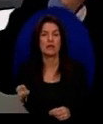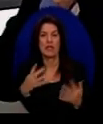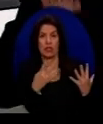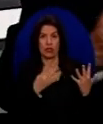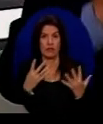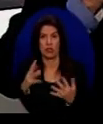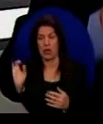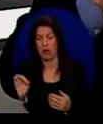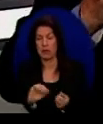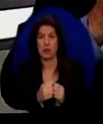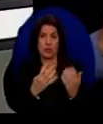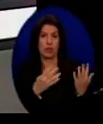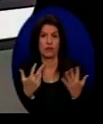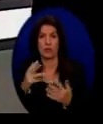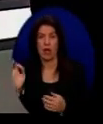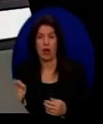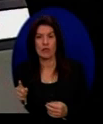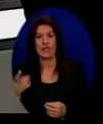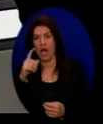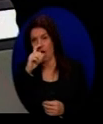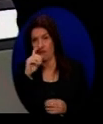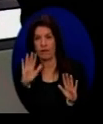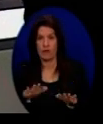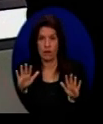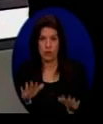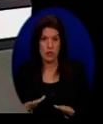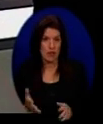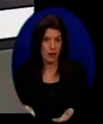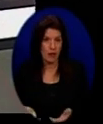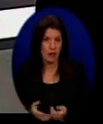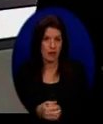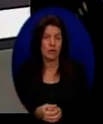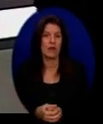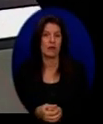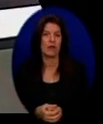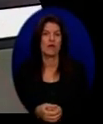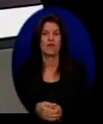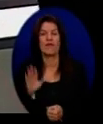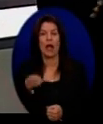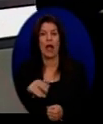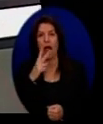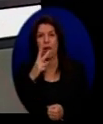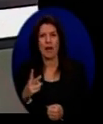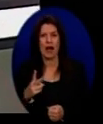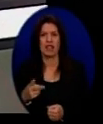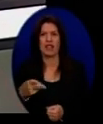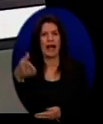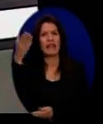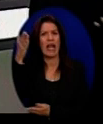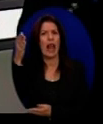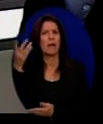99% או 98% ערבים ומוסלמים, וראית בשולי ההפגנה טרוצקיסטים וחבר'ה עם דגלים